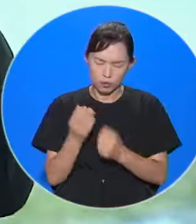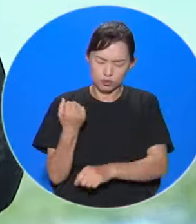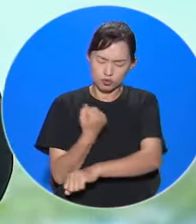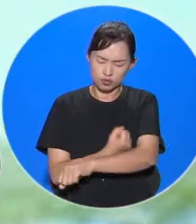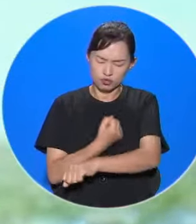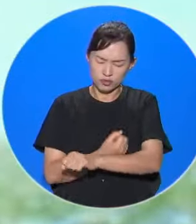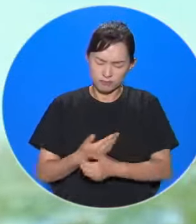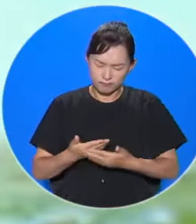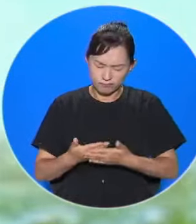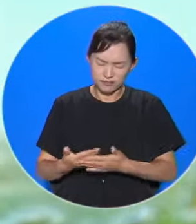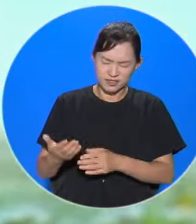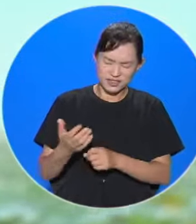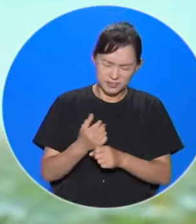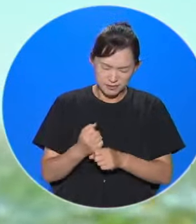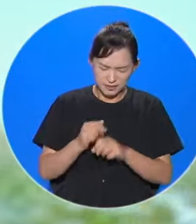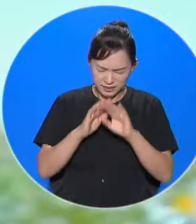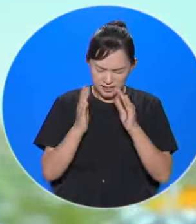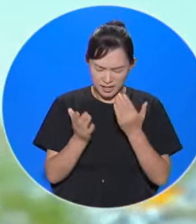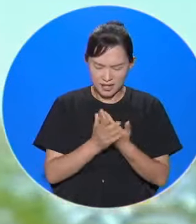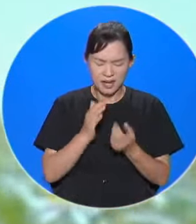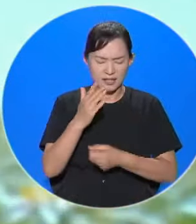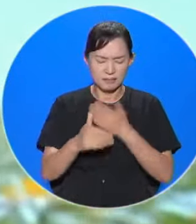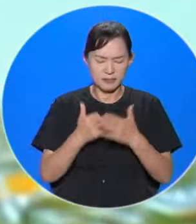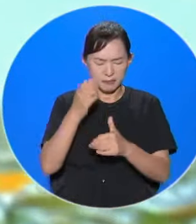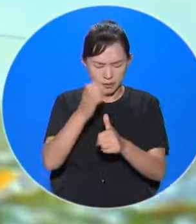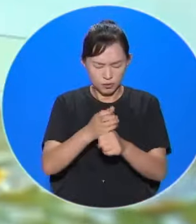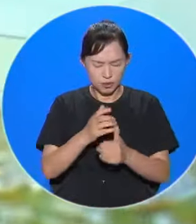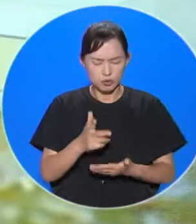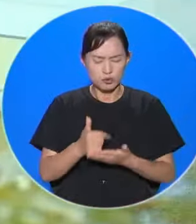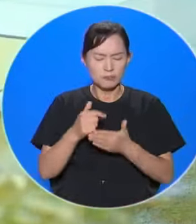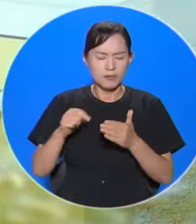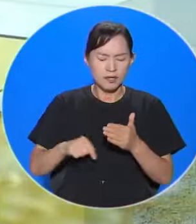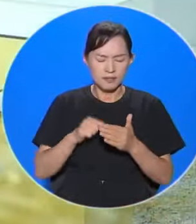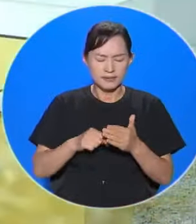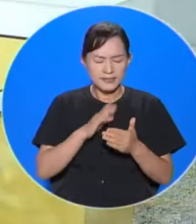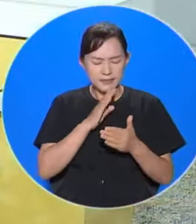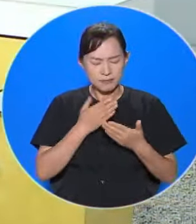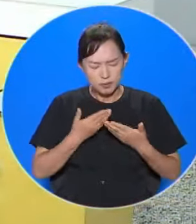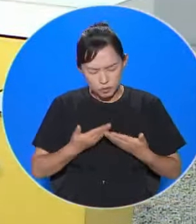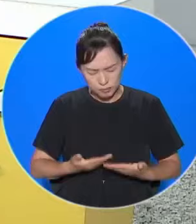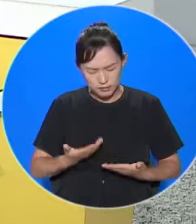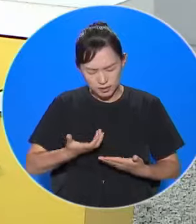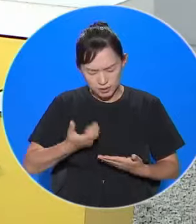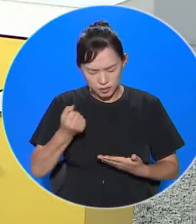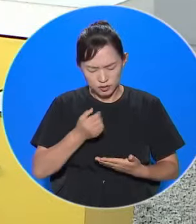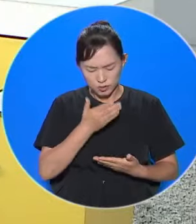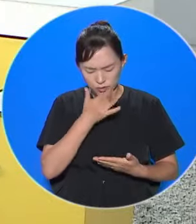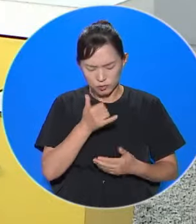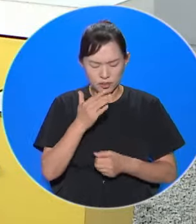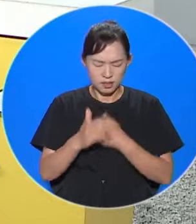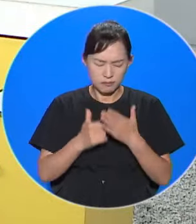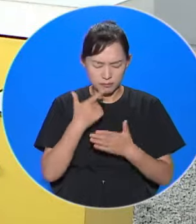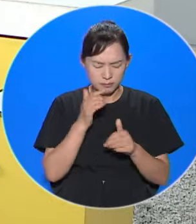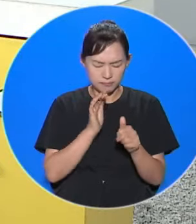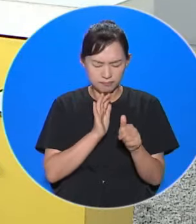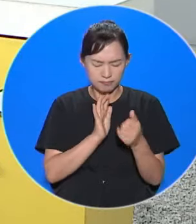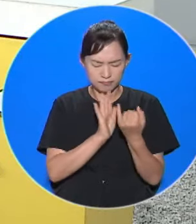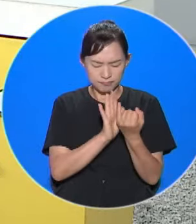짐들 하나님 앞에 다 내려놓고 주님 안에서 참된 쉼을 누릴 수 있도록 아버지 하나님